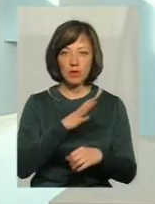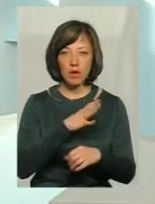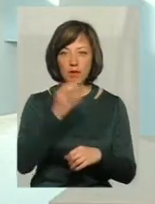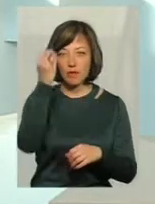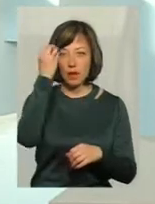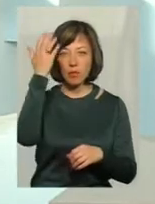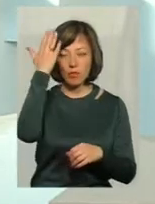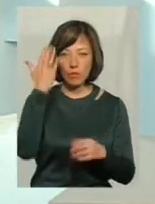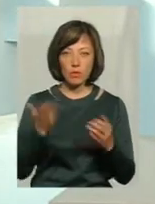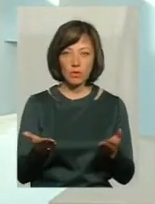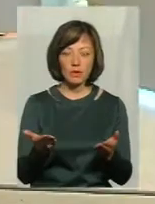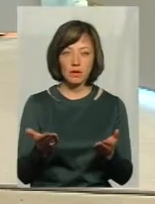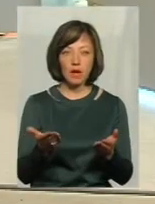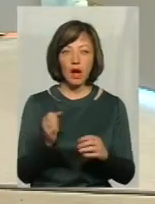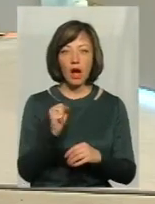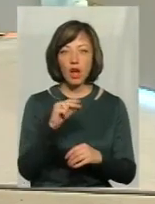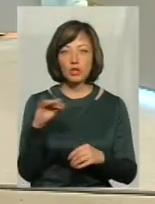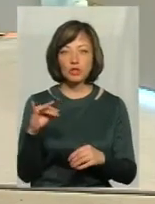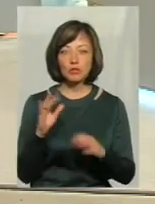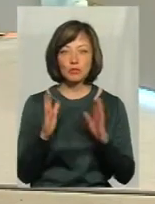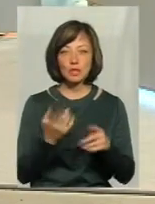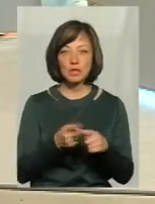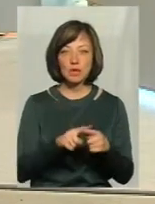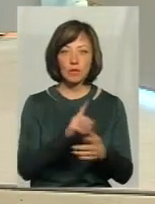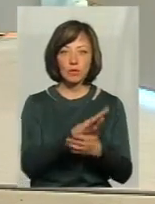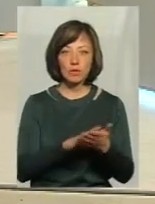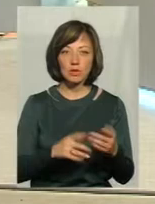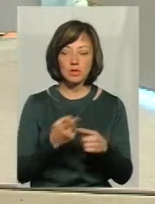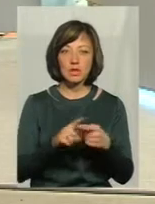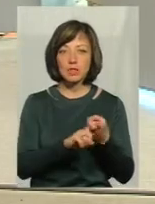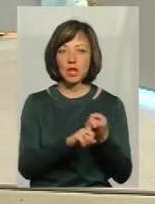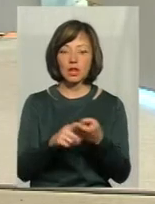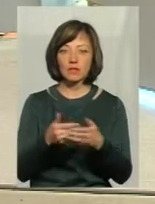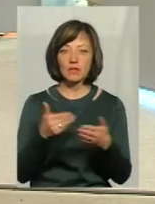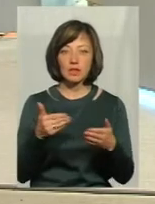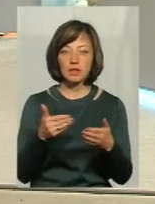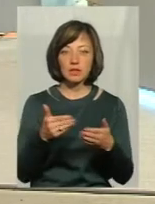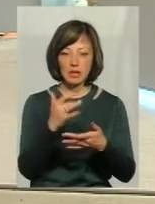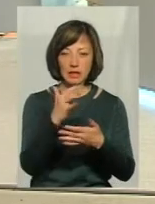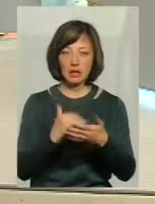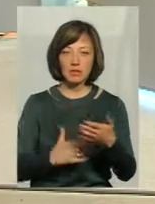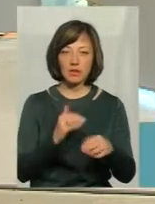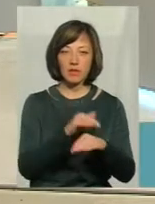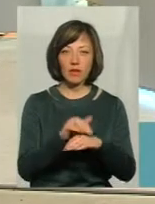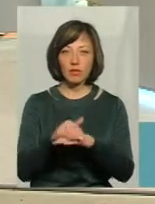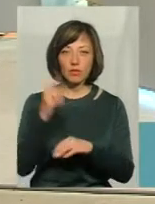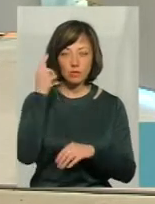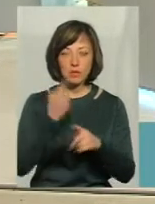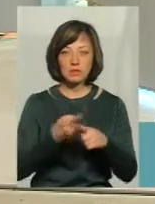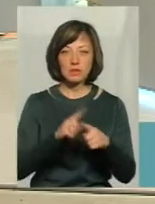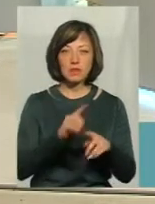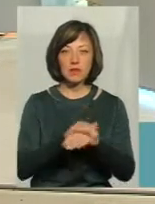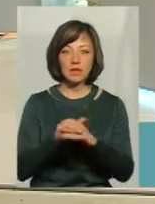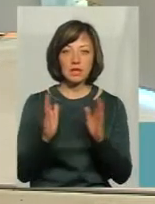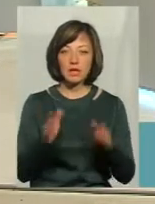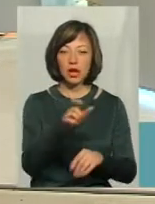Японії. Тобто, а чи буде це продовжено, тобто це залежить вже від низки факторів. Я думаю, що ці фактори не